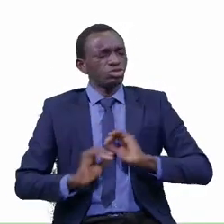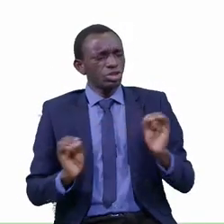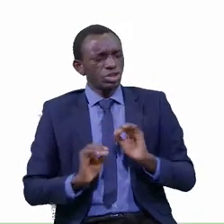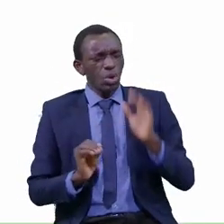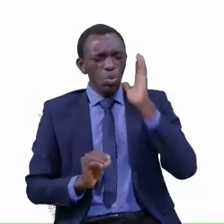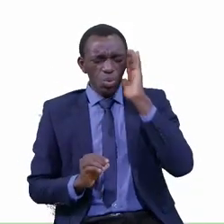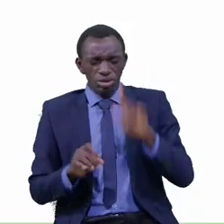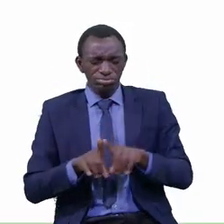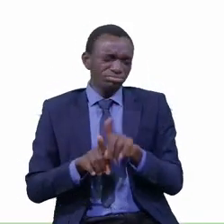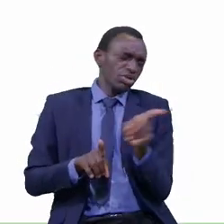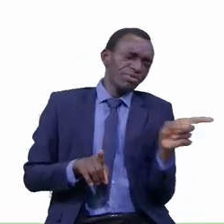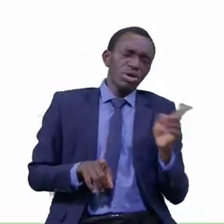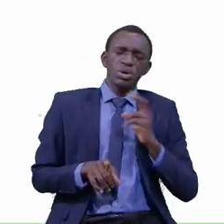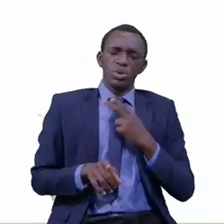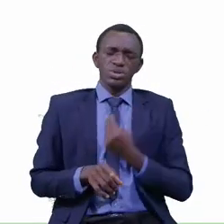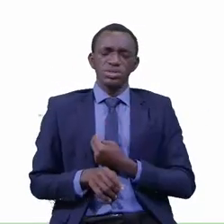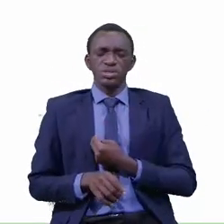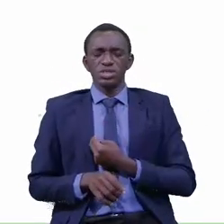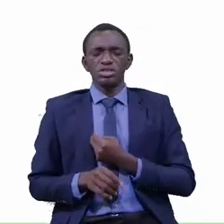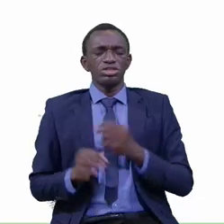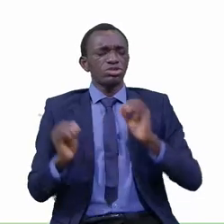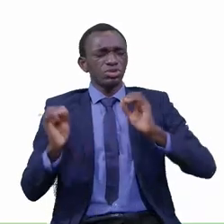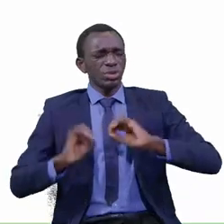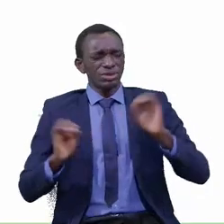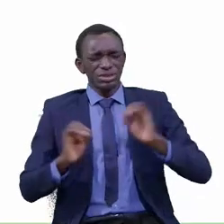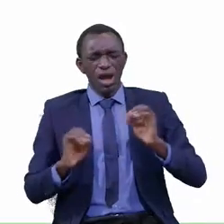que rien ne nous détourne, que rien